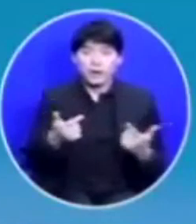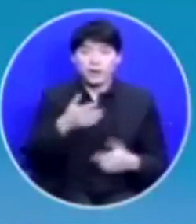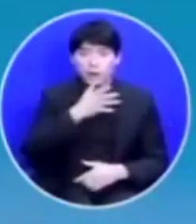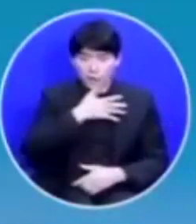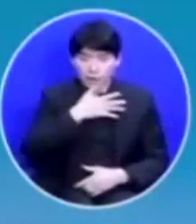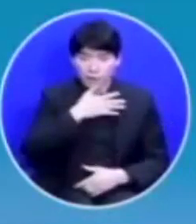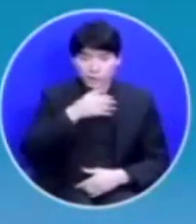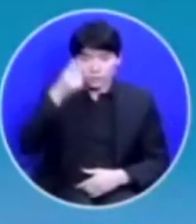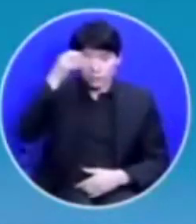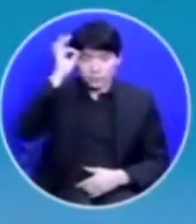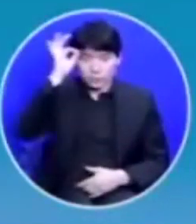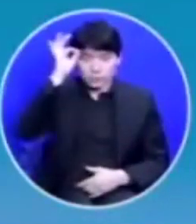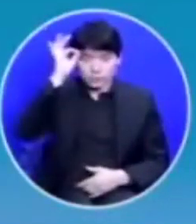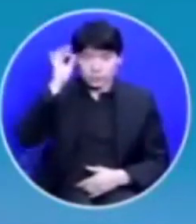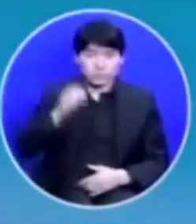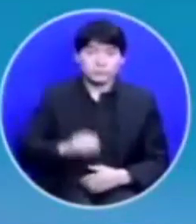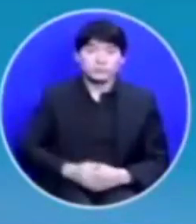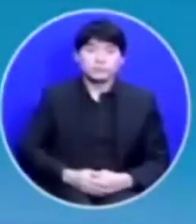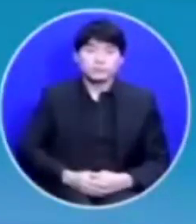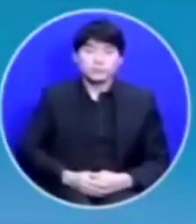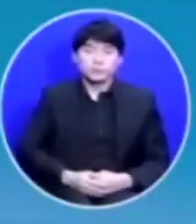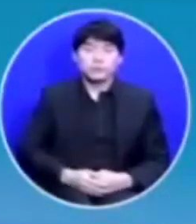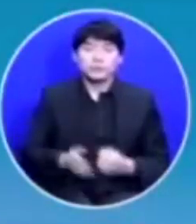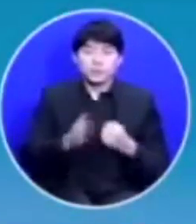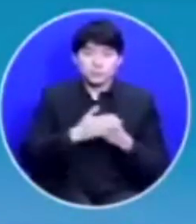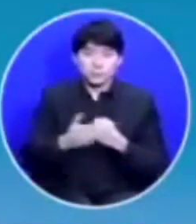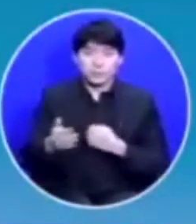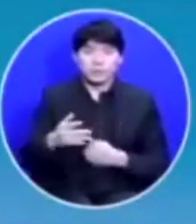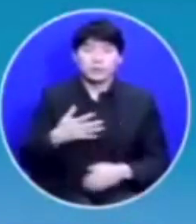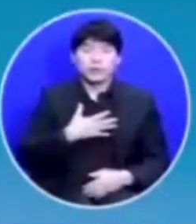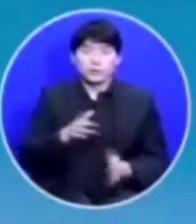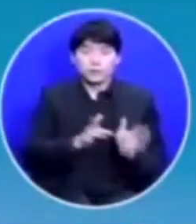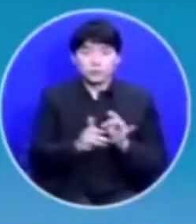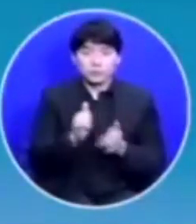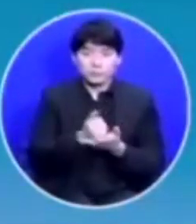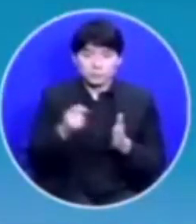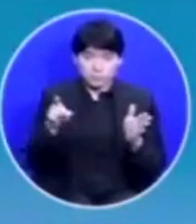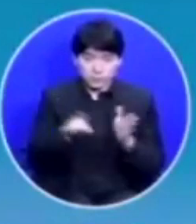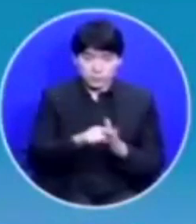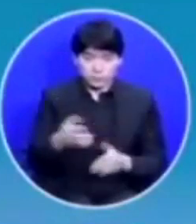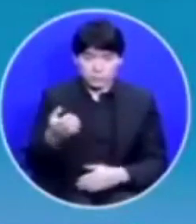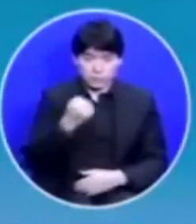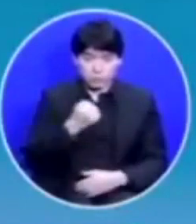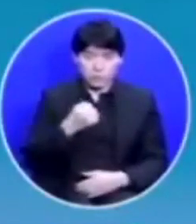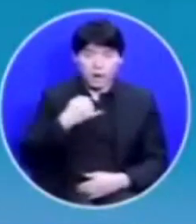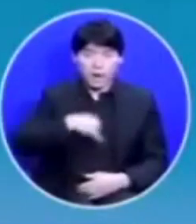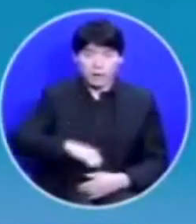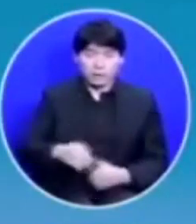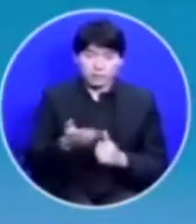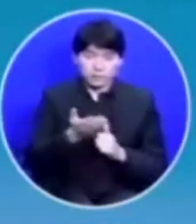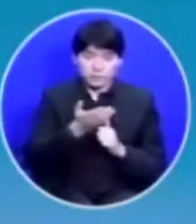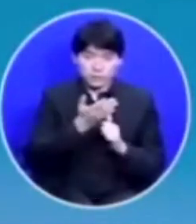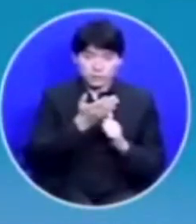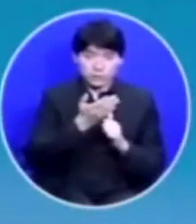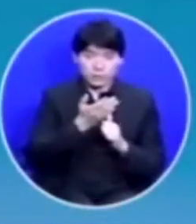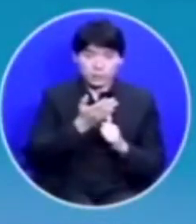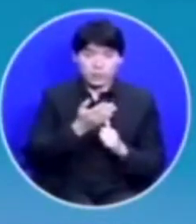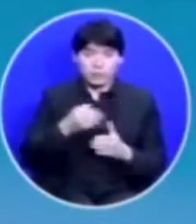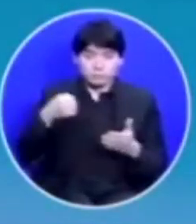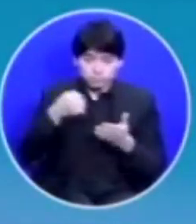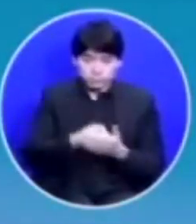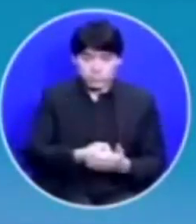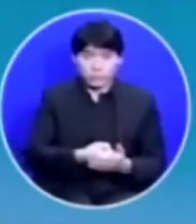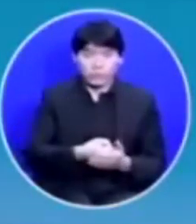집사님이 내가 예수님을 정말 믿음으로 이 아이를 길러 봐야 되겠다 그런 생각을 하게 됐습니다